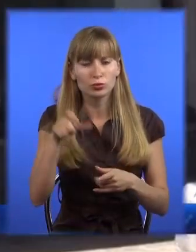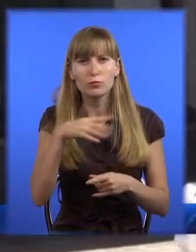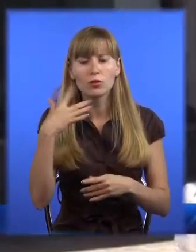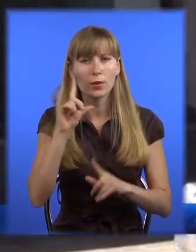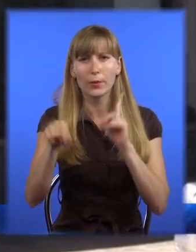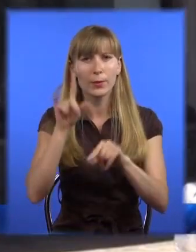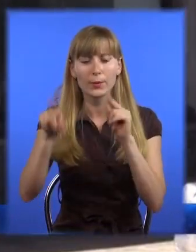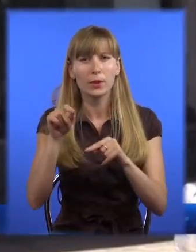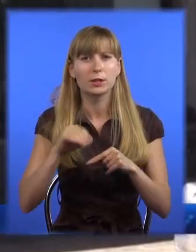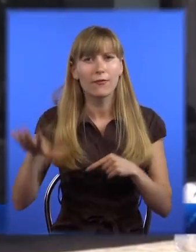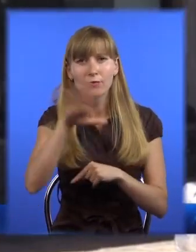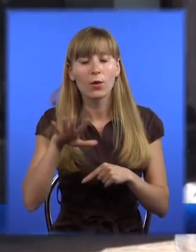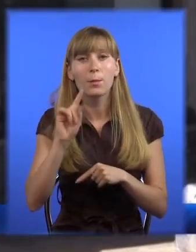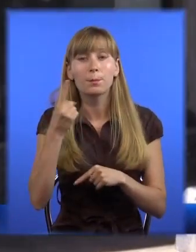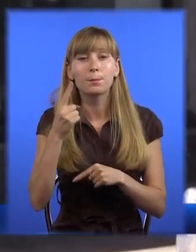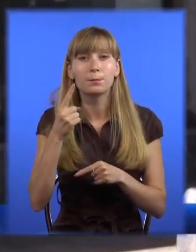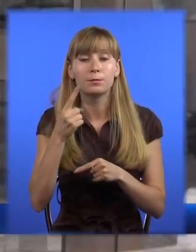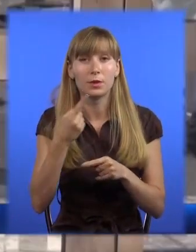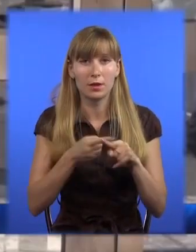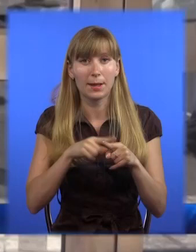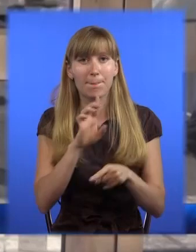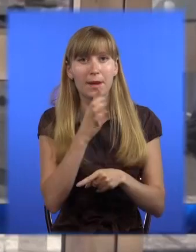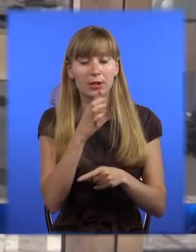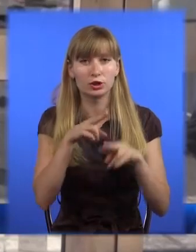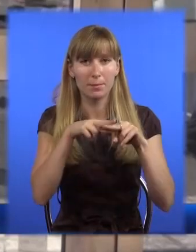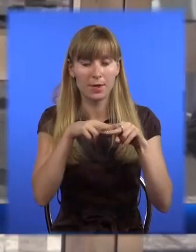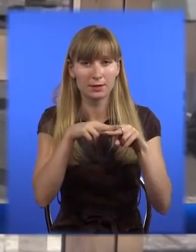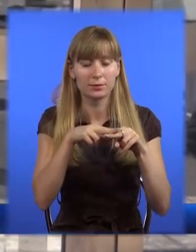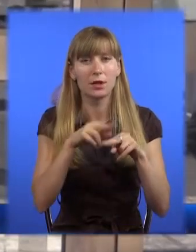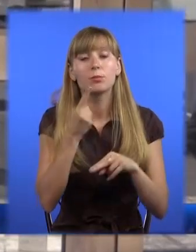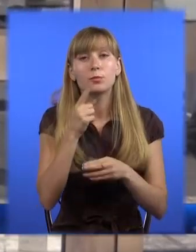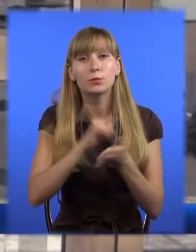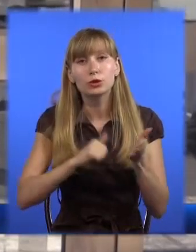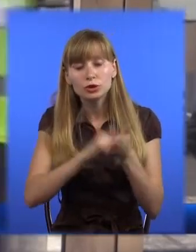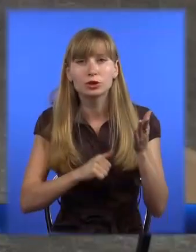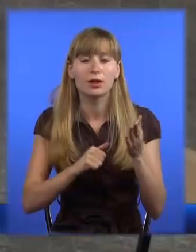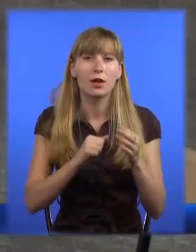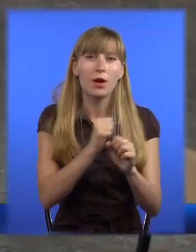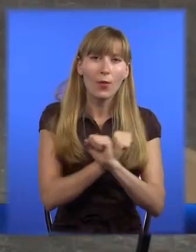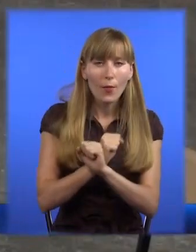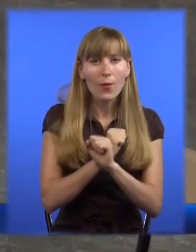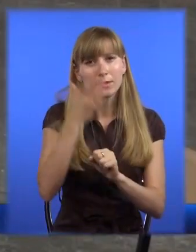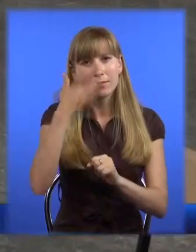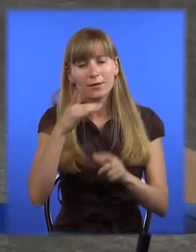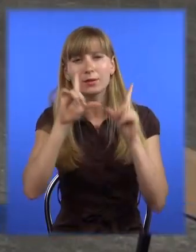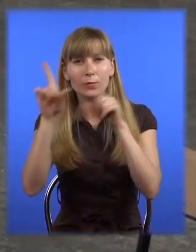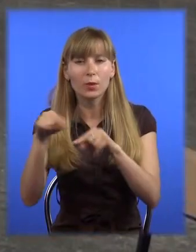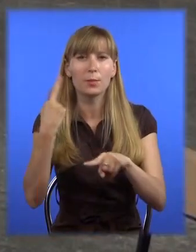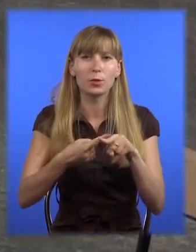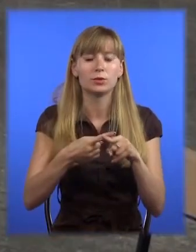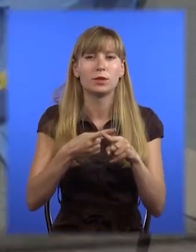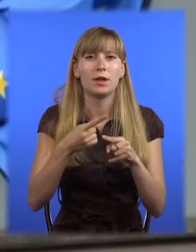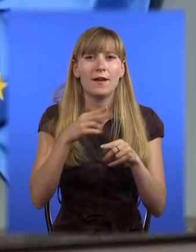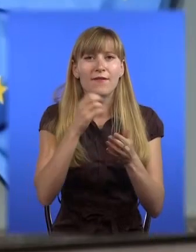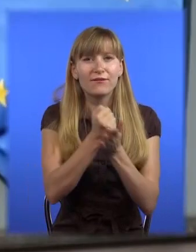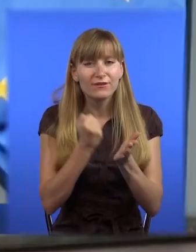наших громадян, які їдуть до Європи винятково за біометричними паспортами. Цьому сприяє туристичний сезон та закінчення терміну дії